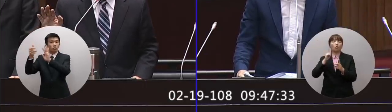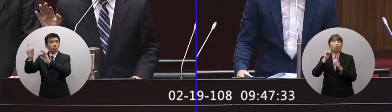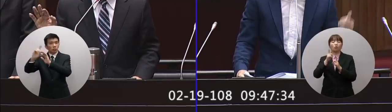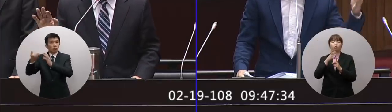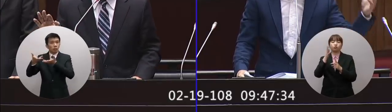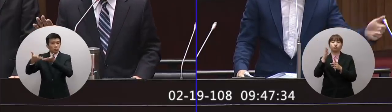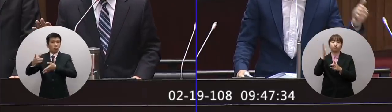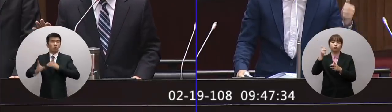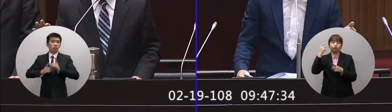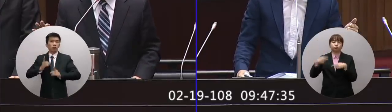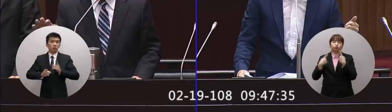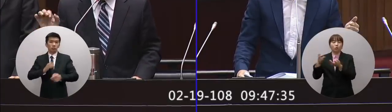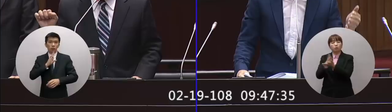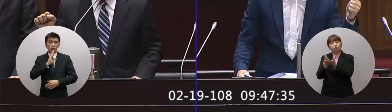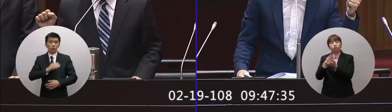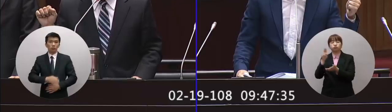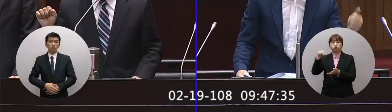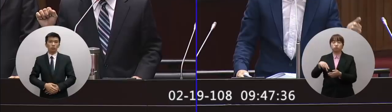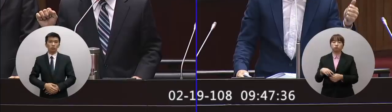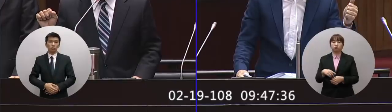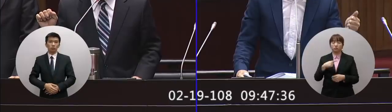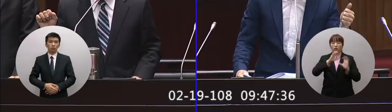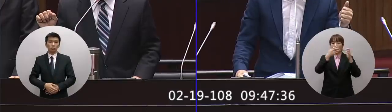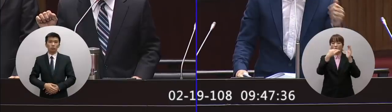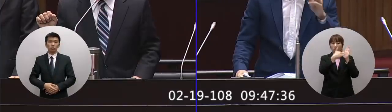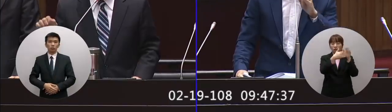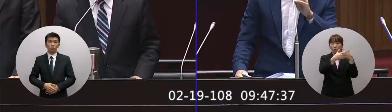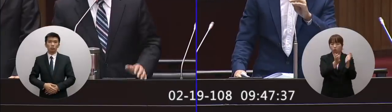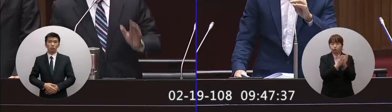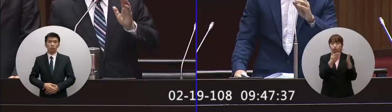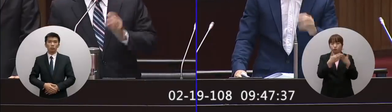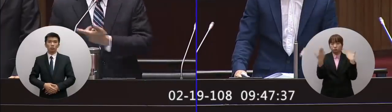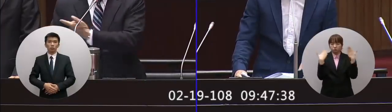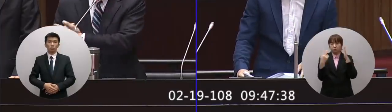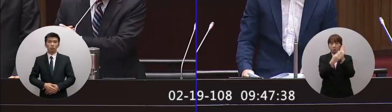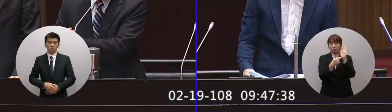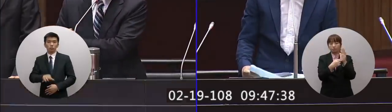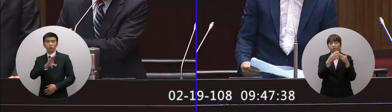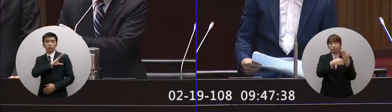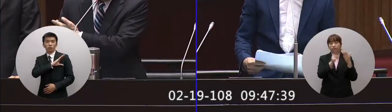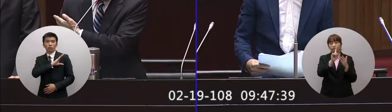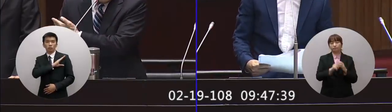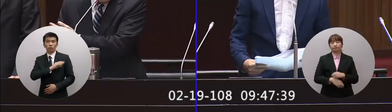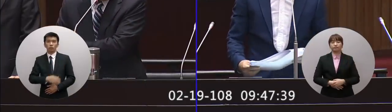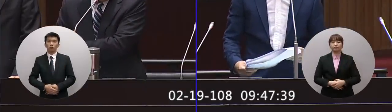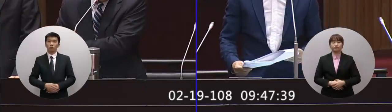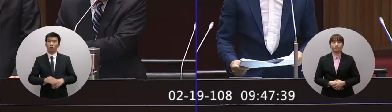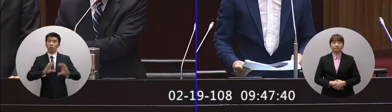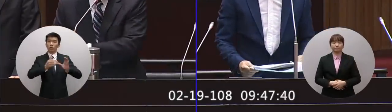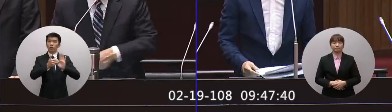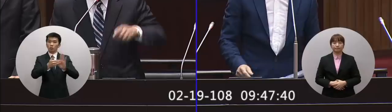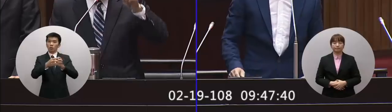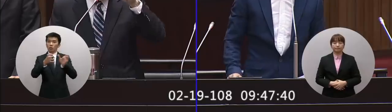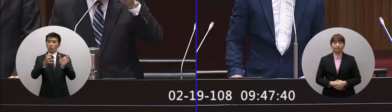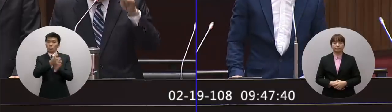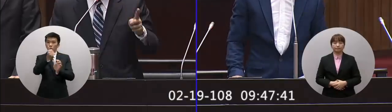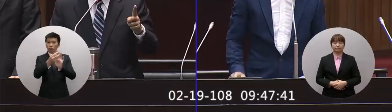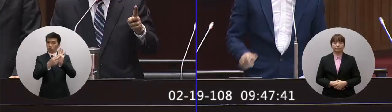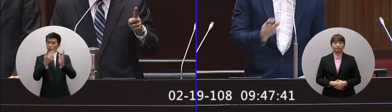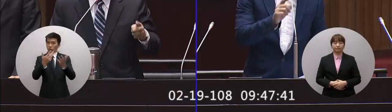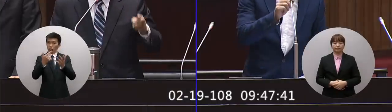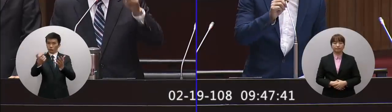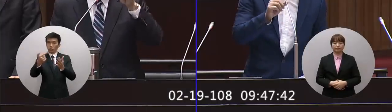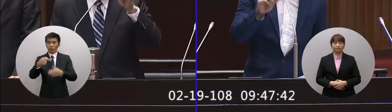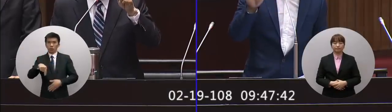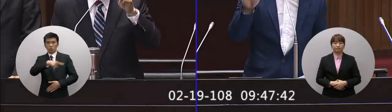由，他可以做评论。 但 可是我们国防部要有一个清楚的立场。 当然，国防部刚才他讲得很清楚，我们有这个